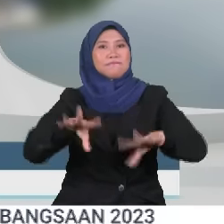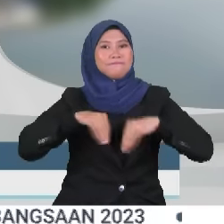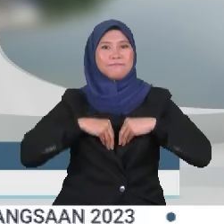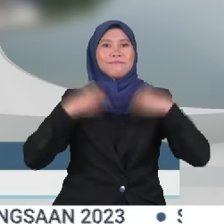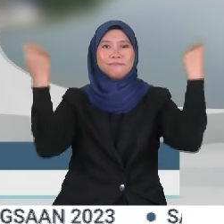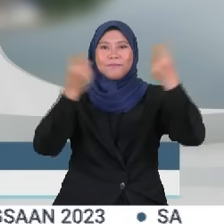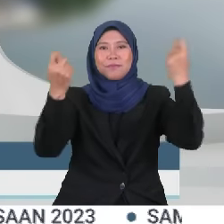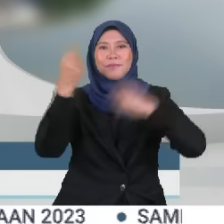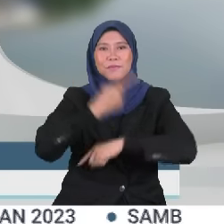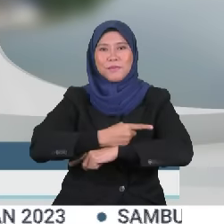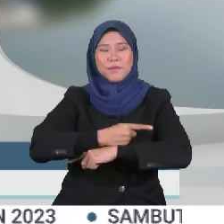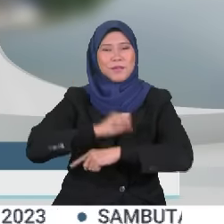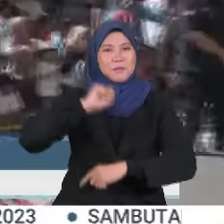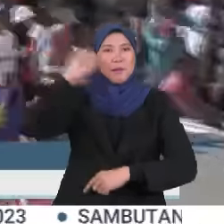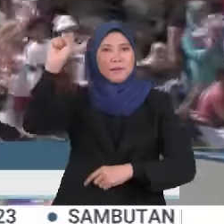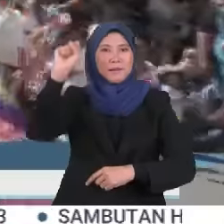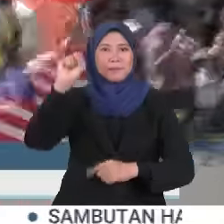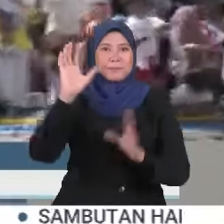tahun ini